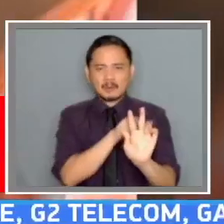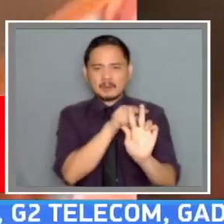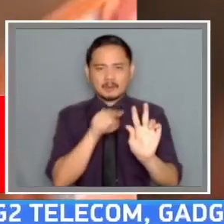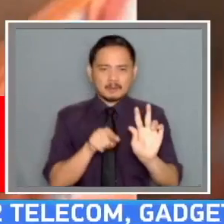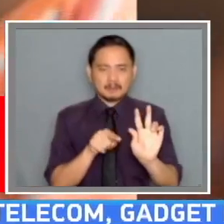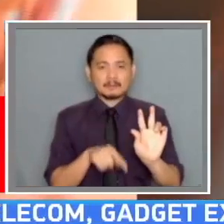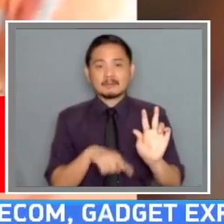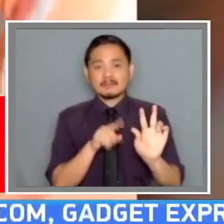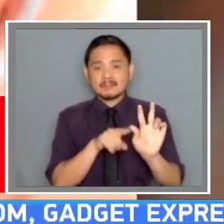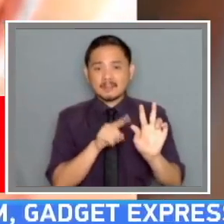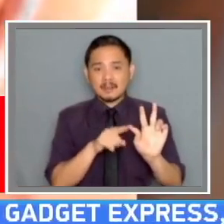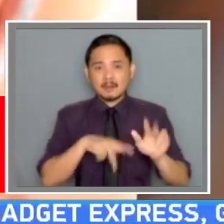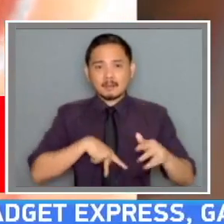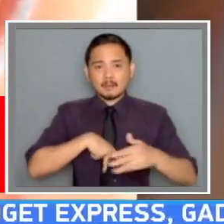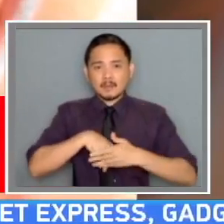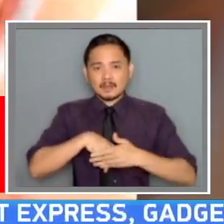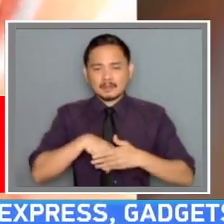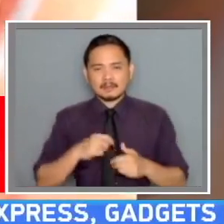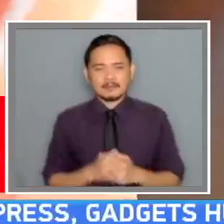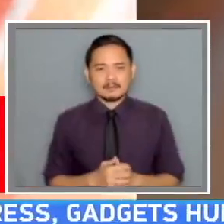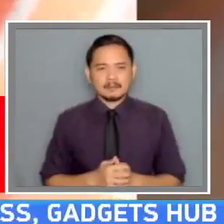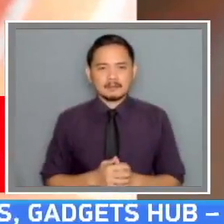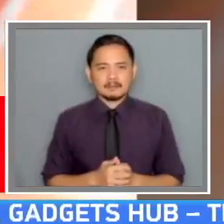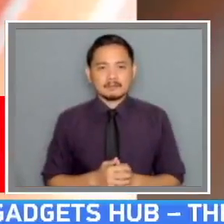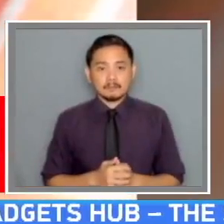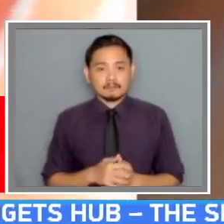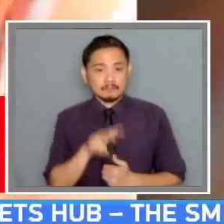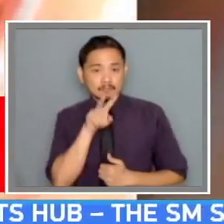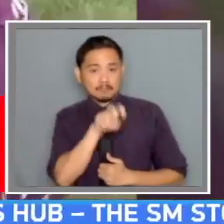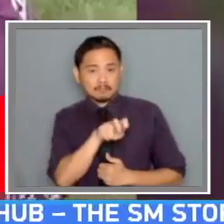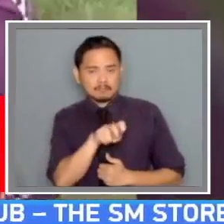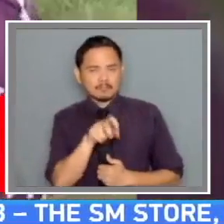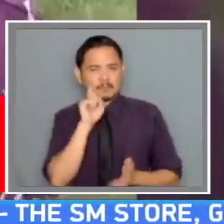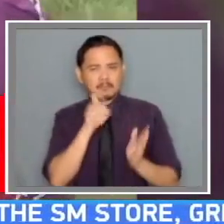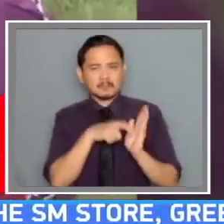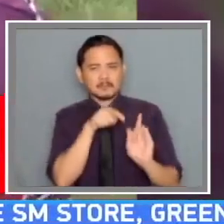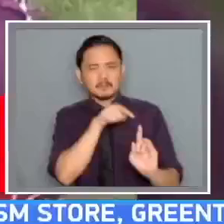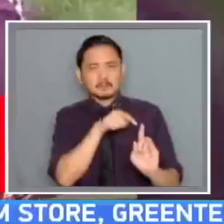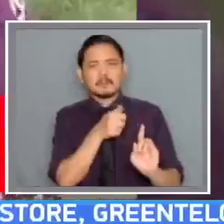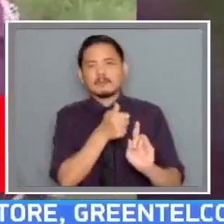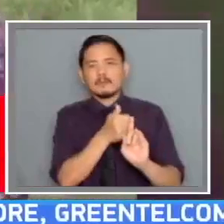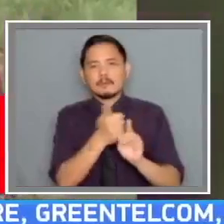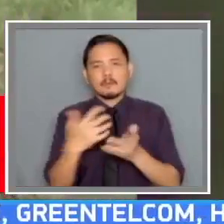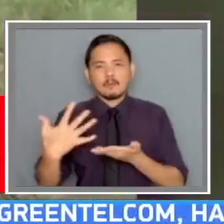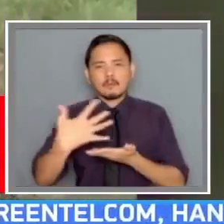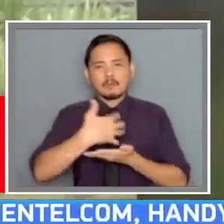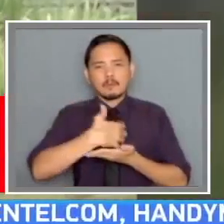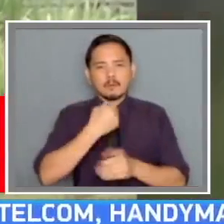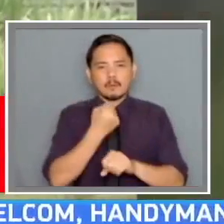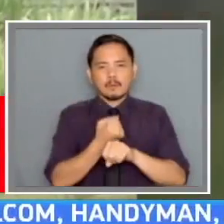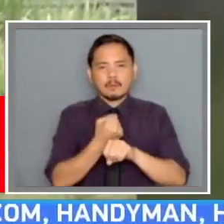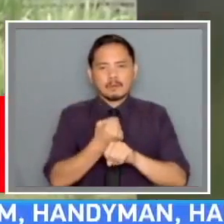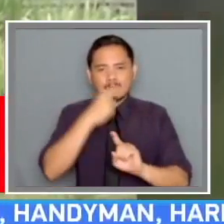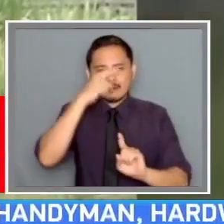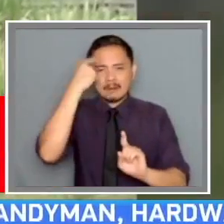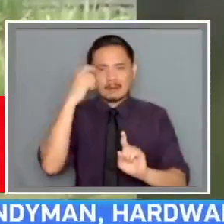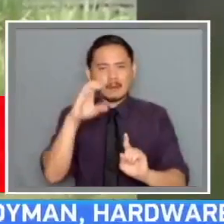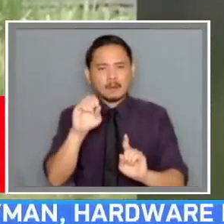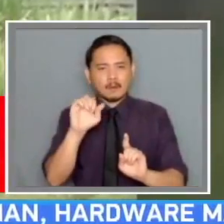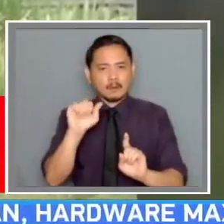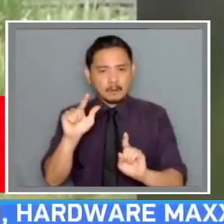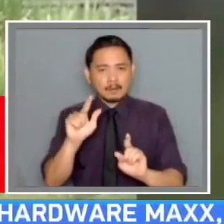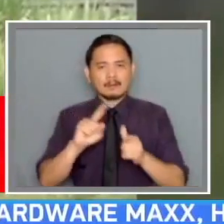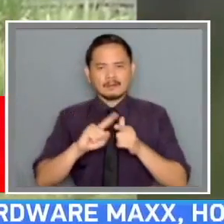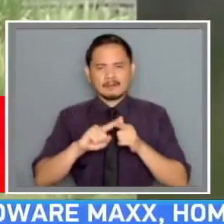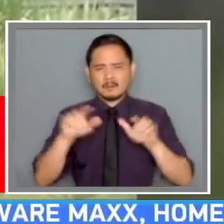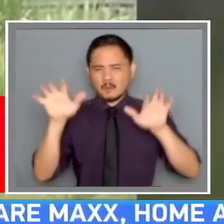mga nakaligtas, nangunguha sila ng uling nang biglang bumuhos ang malakas na ulan. Sumilong sila sa pinakamalapit na kubo sa